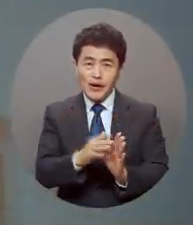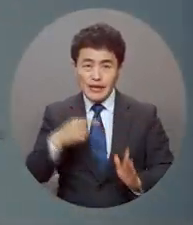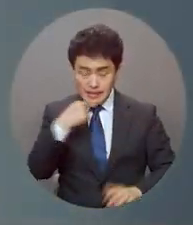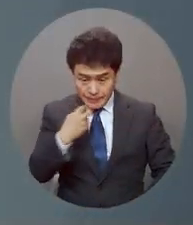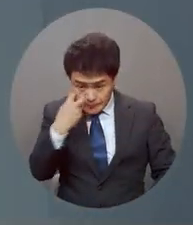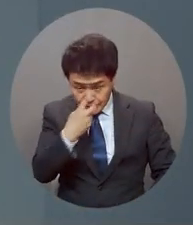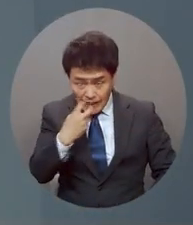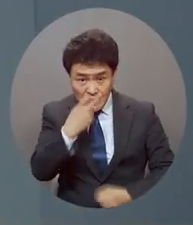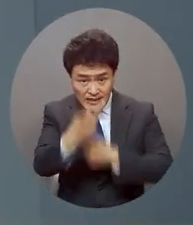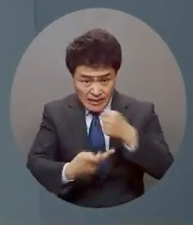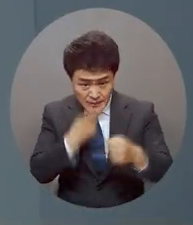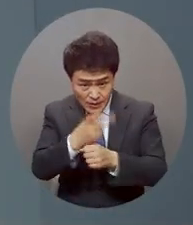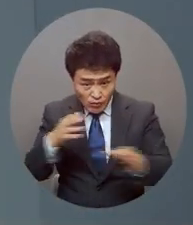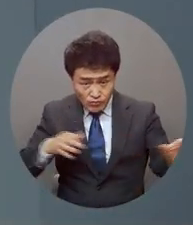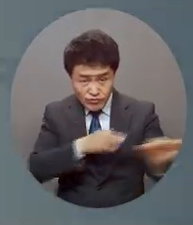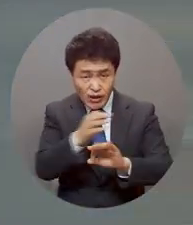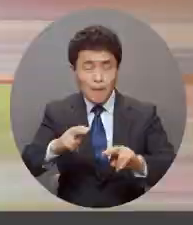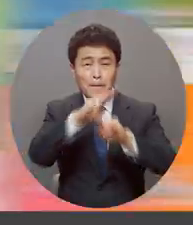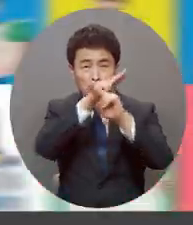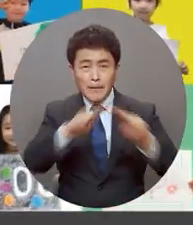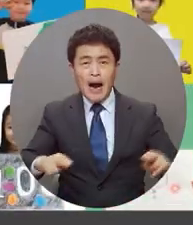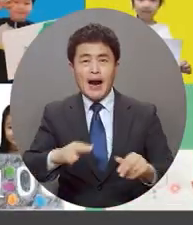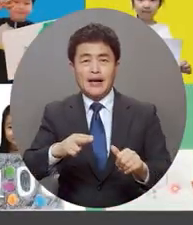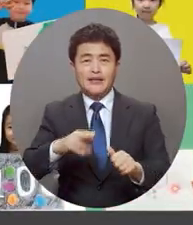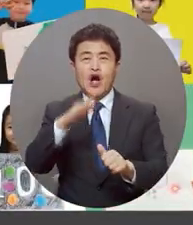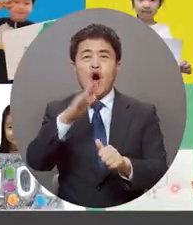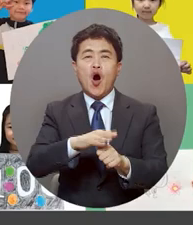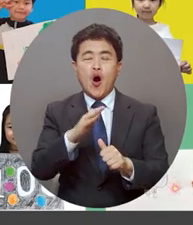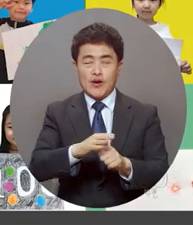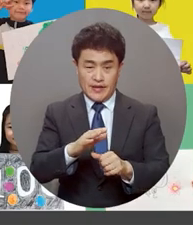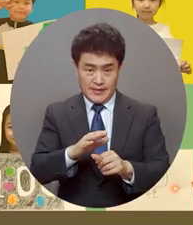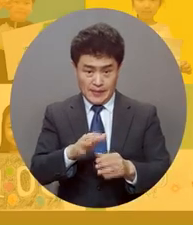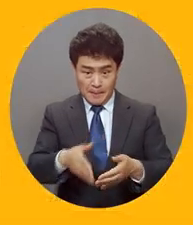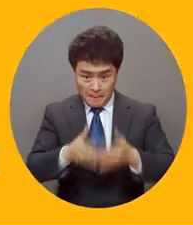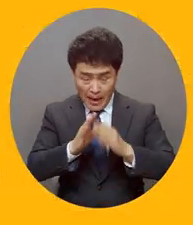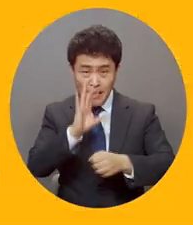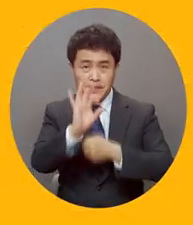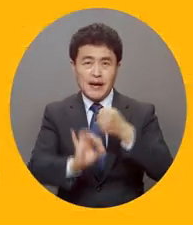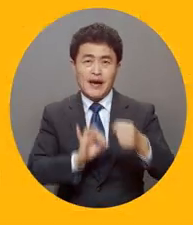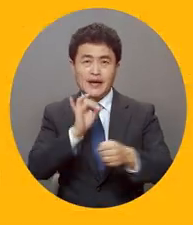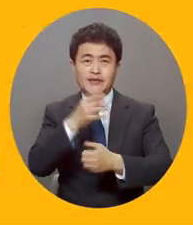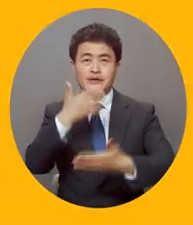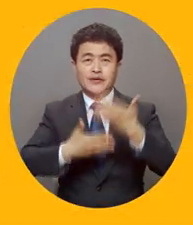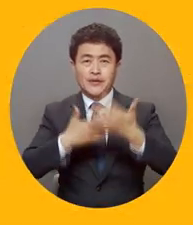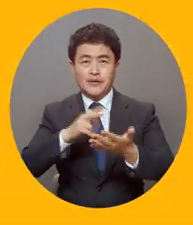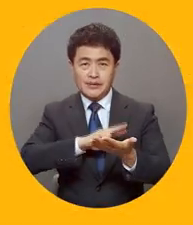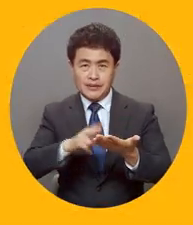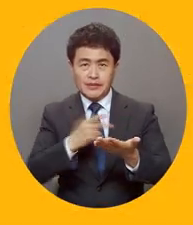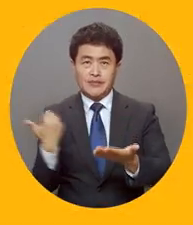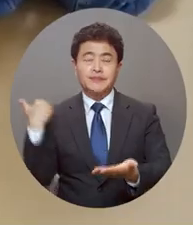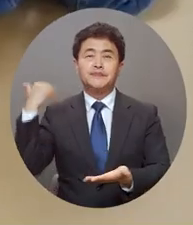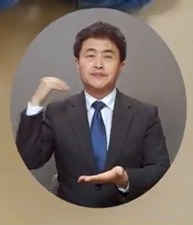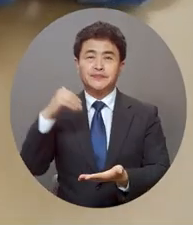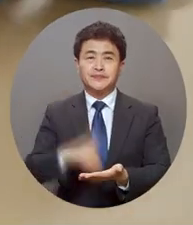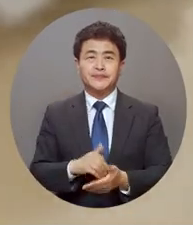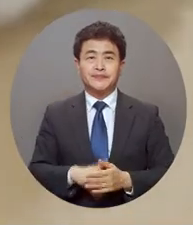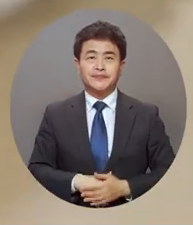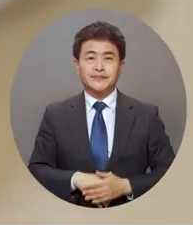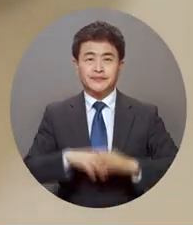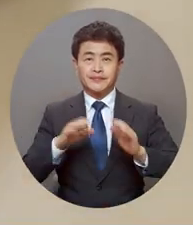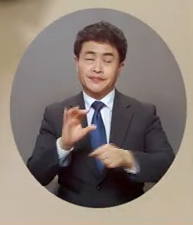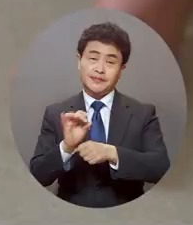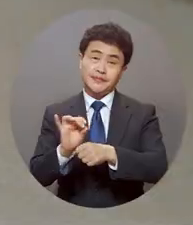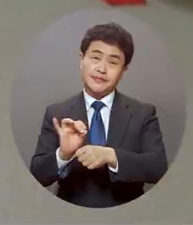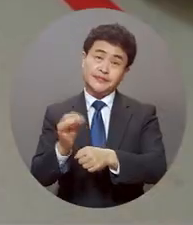버티다 폐간됐던 어린이. 창간 100년 만에 동영상 잡지로 다시 돌아왔습니다. 100년